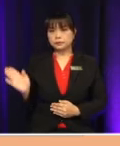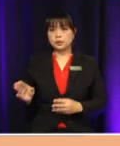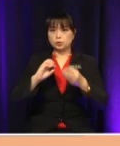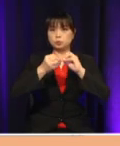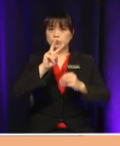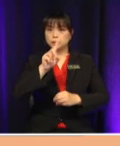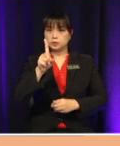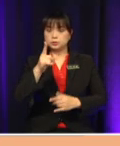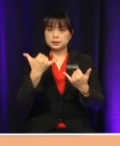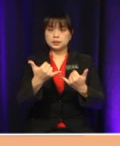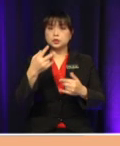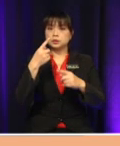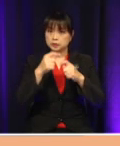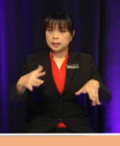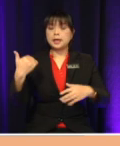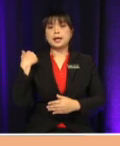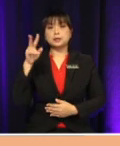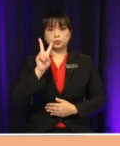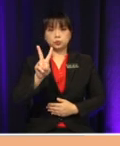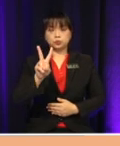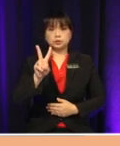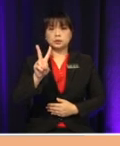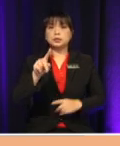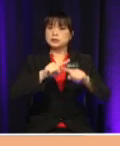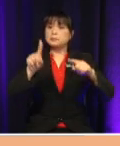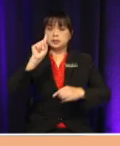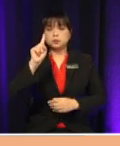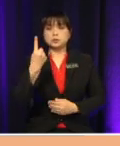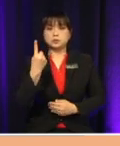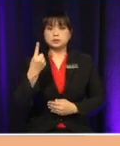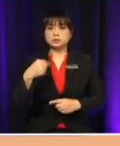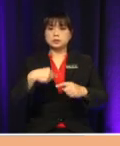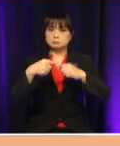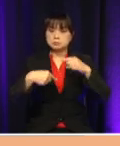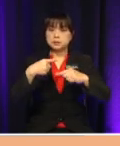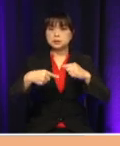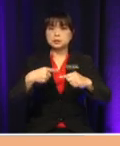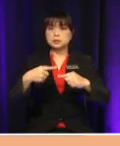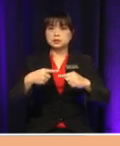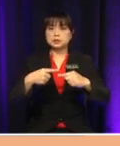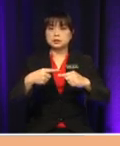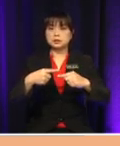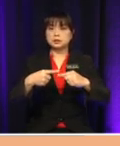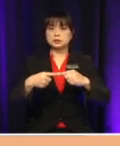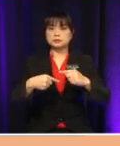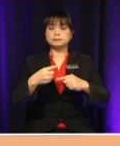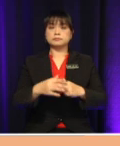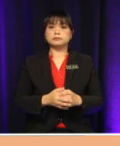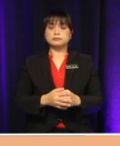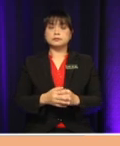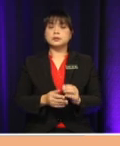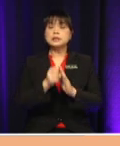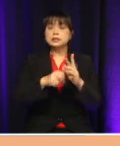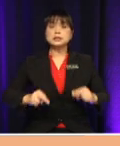Sekarang dia sudah mempunyai dua kromosom sepatunya satu saja apabila contohnya kan Oh ini di senyawakan oleh satu